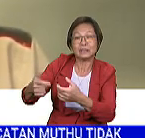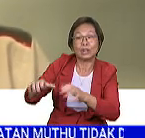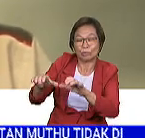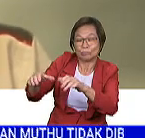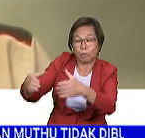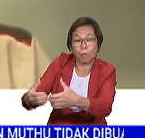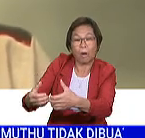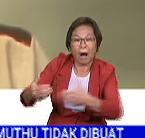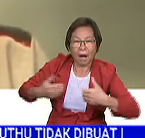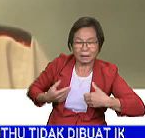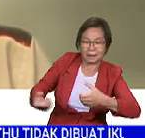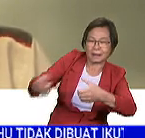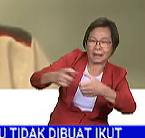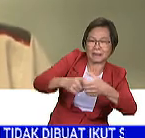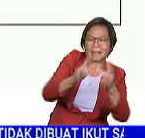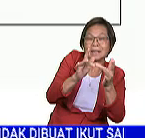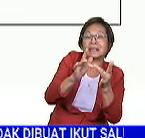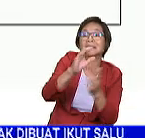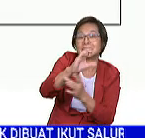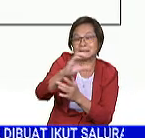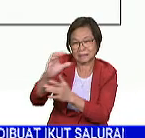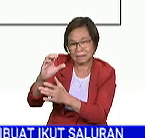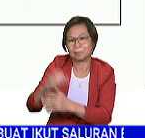dikategorikan ada kaitan dengan kontak rapat.